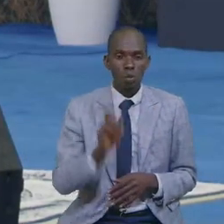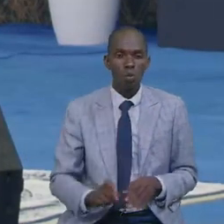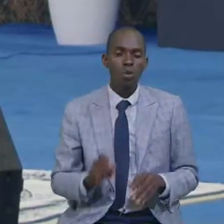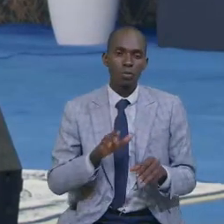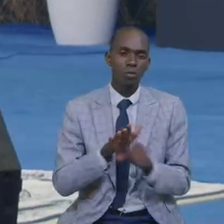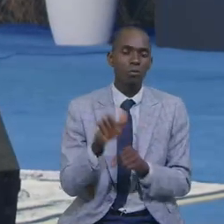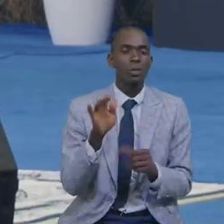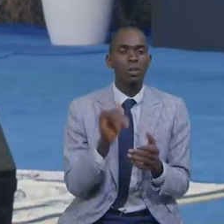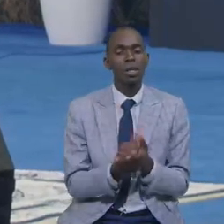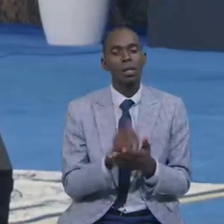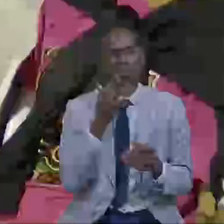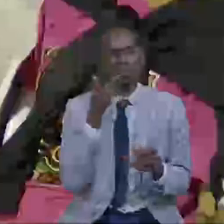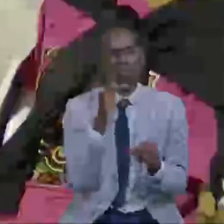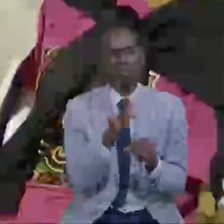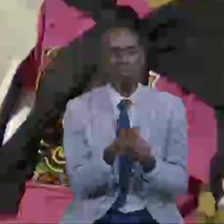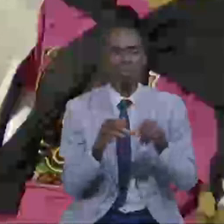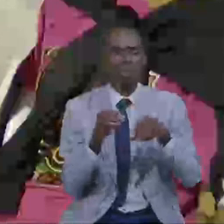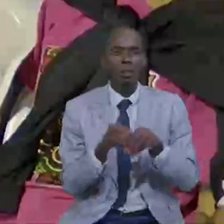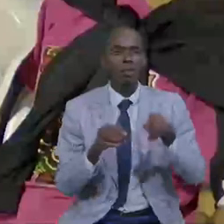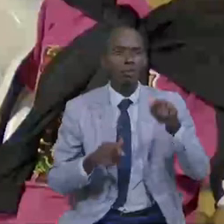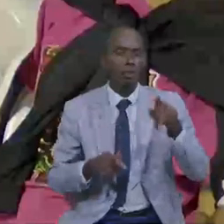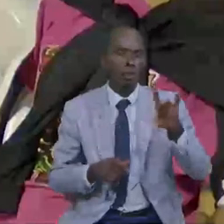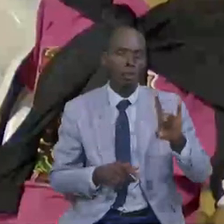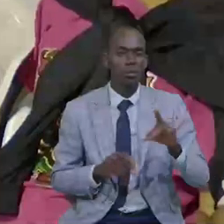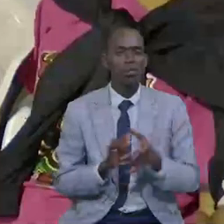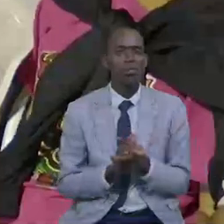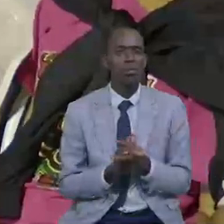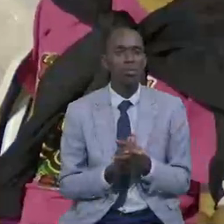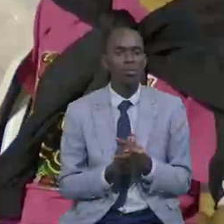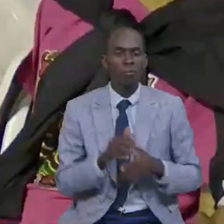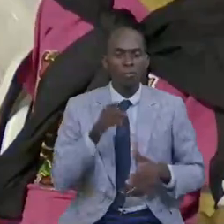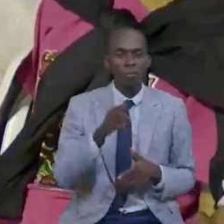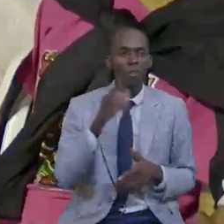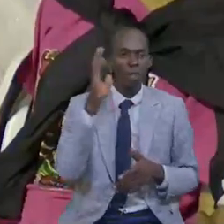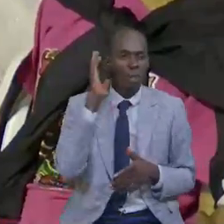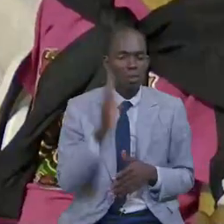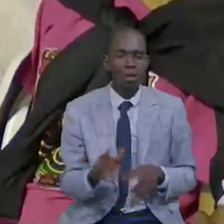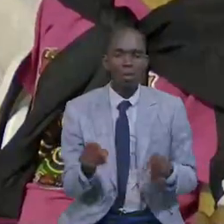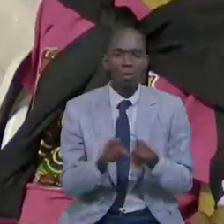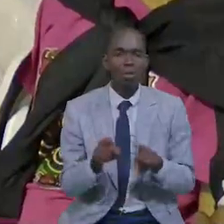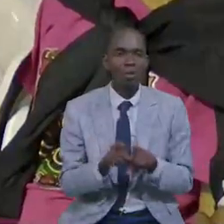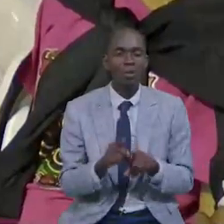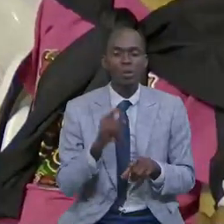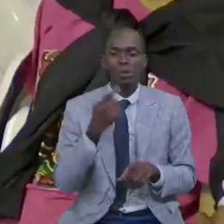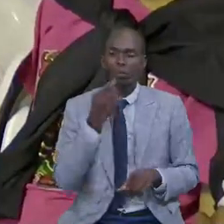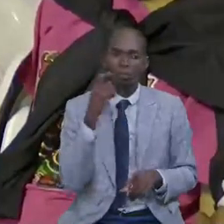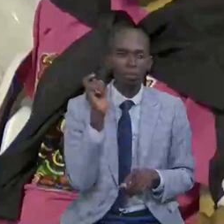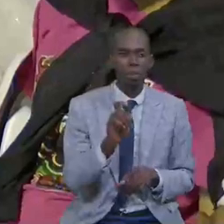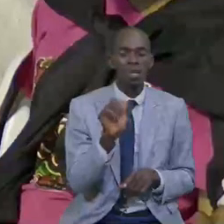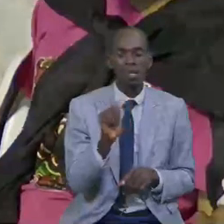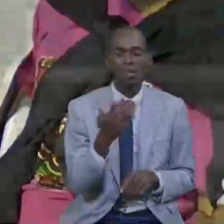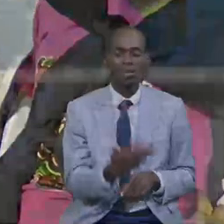tu dois accomplir ce vœu verser 28 verset 28 à terre résolution